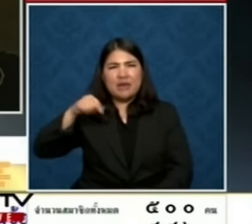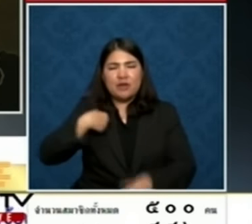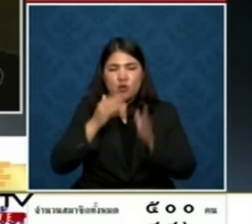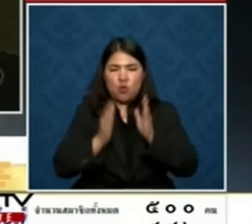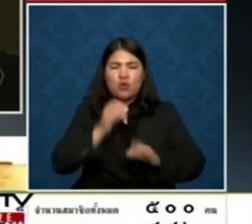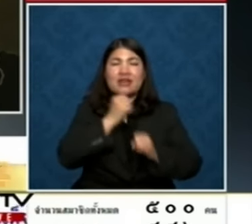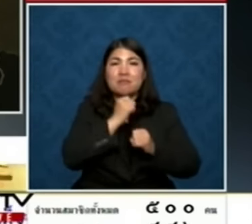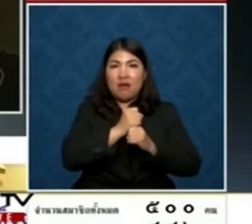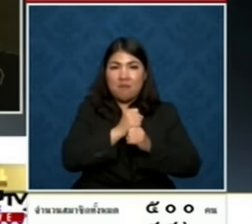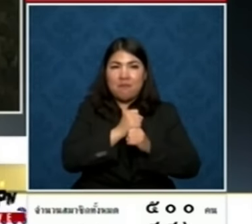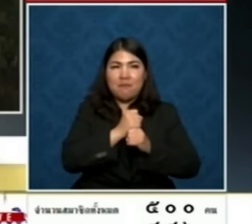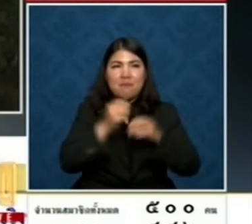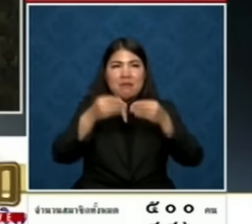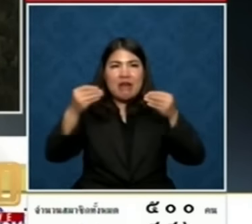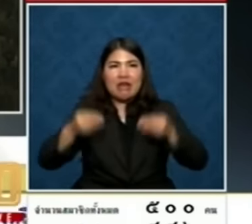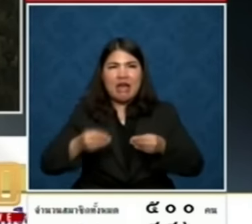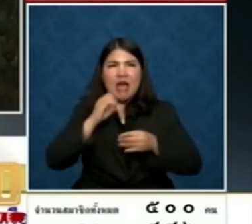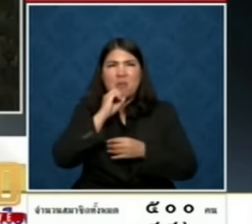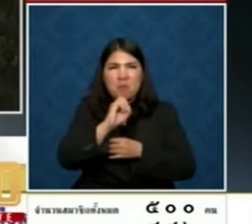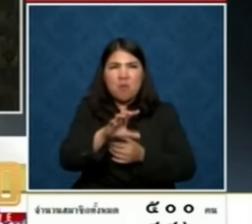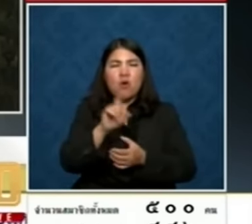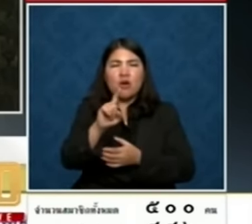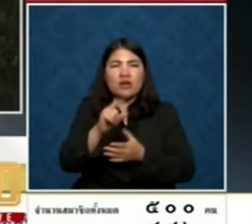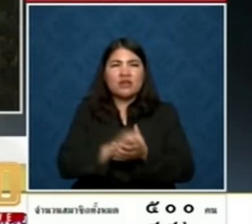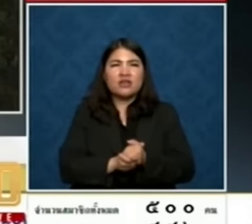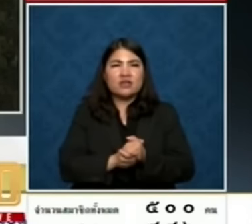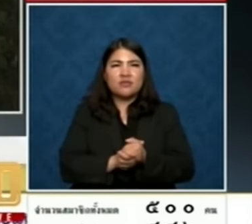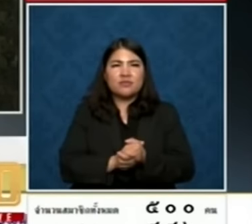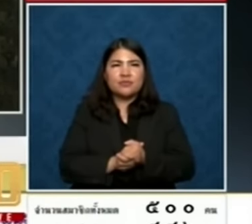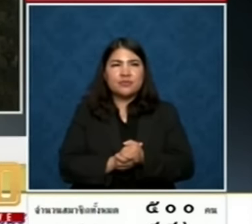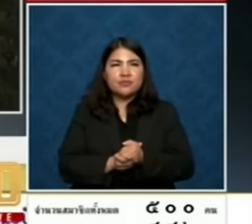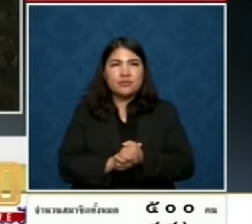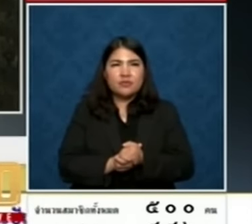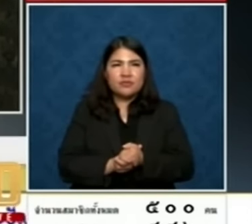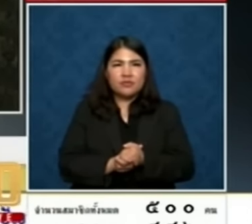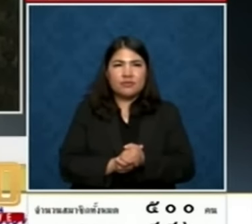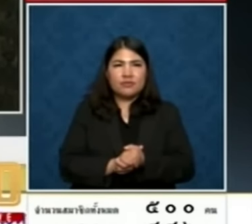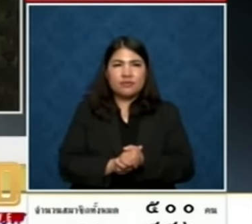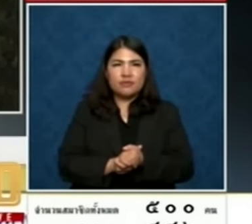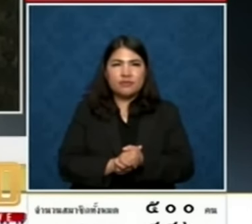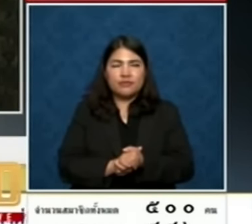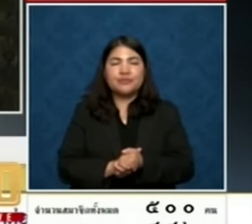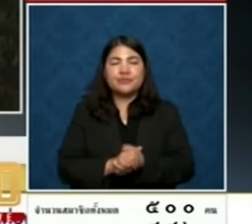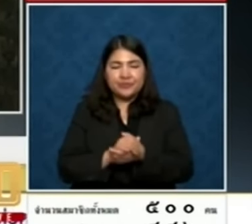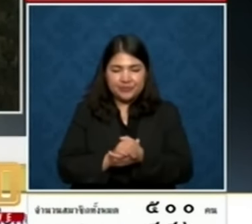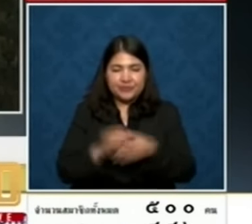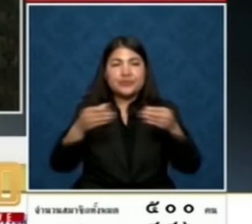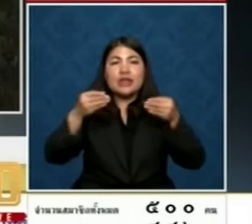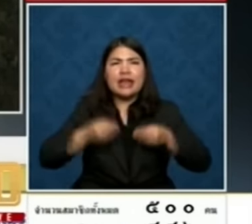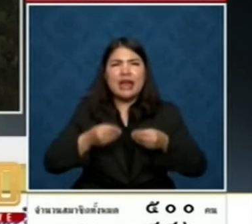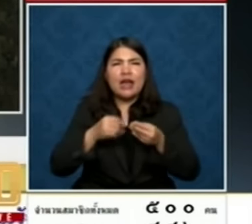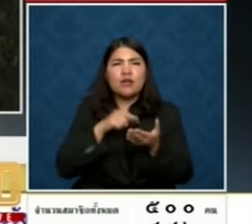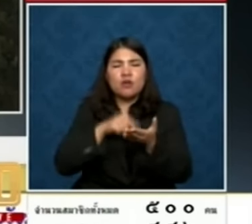เลือกใช้ส่วนการเดินทางก็แสนง่ายสะดวกลงแพตรงไหนก็ได้โดยเฉพาะอย่างยิ่งเวลาจะหลอกคนต่างชาติก็แค่หลอกว่ามาทำ